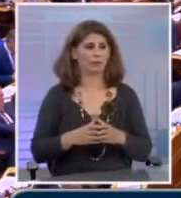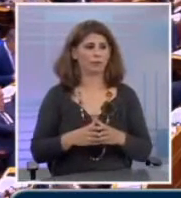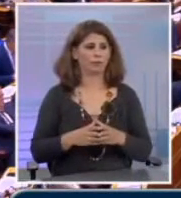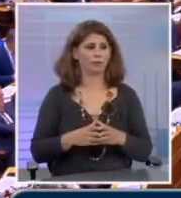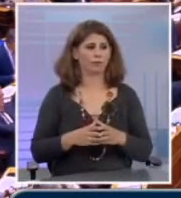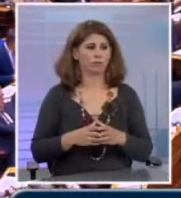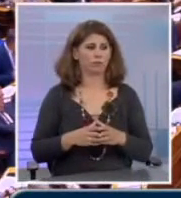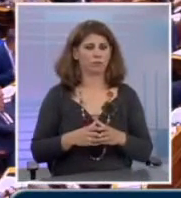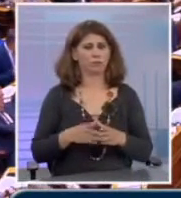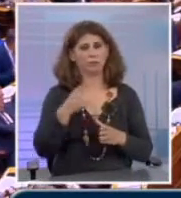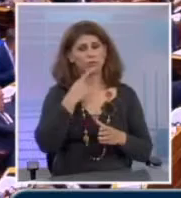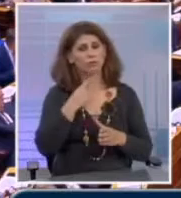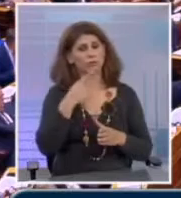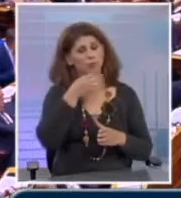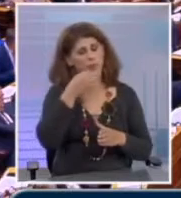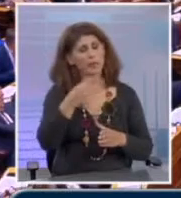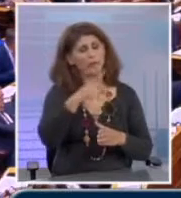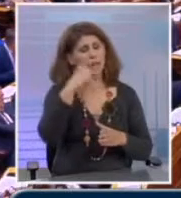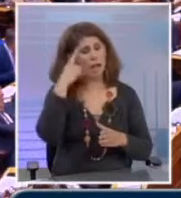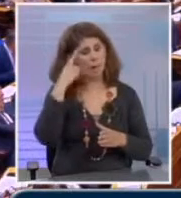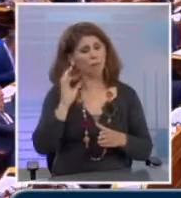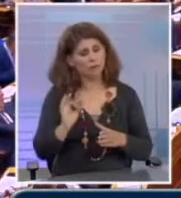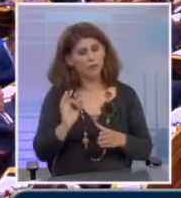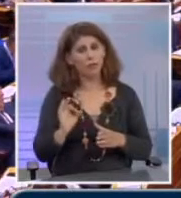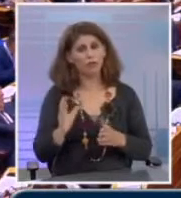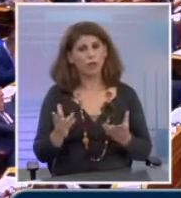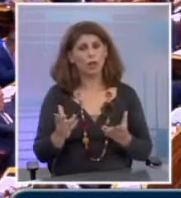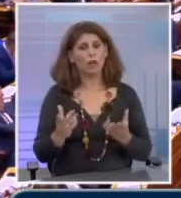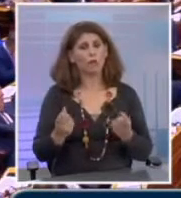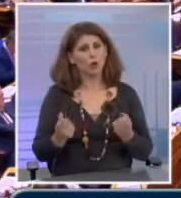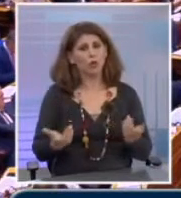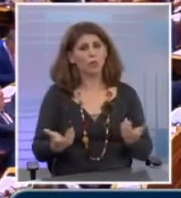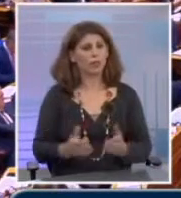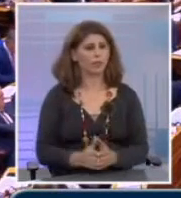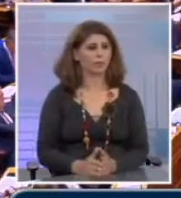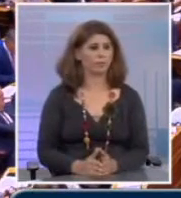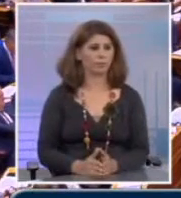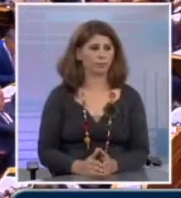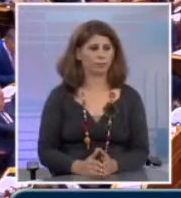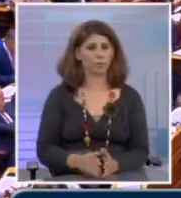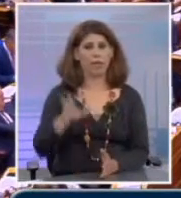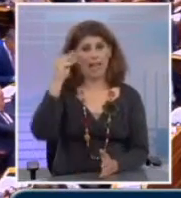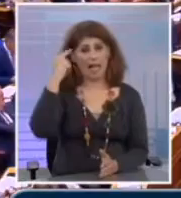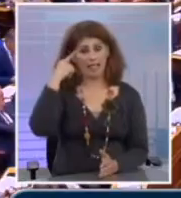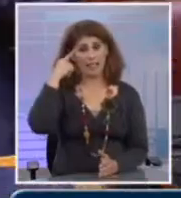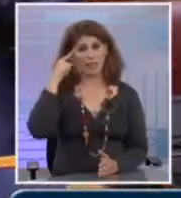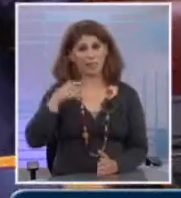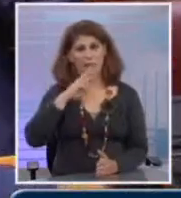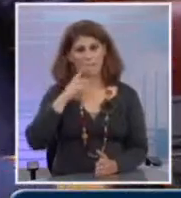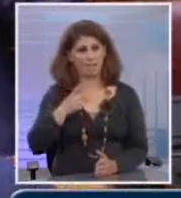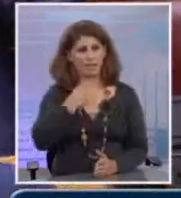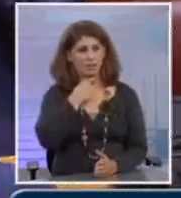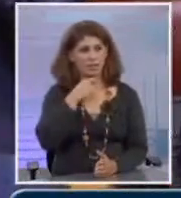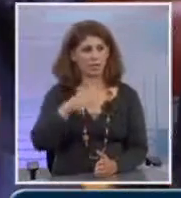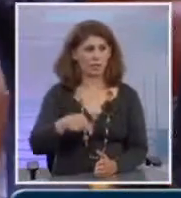το λέω, πείτε τη δικιά σας άποψη βεβαίως, αφού προκληθήκατε επ' αυτού. Αντιλαμβάνεστε, κύριε Πρόεδρε, ότι μία απάντηση